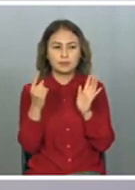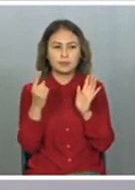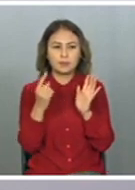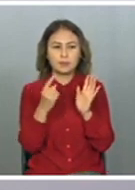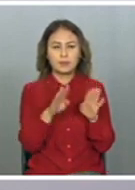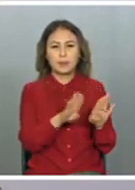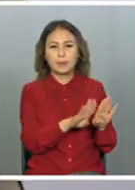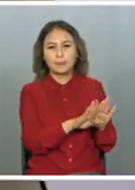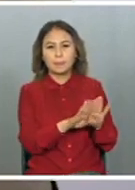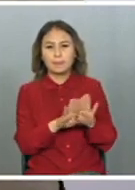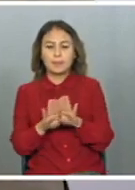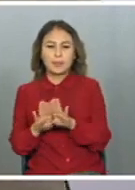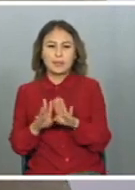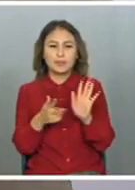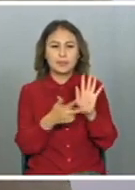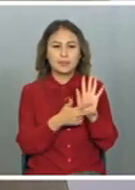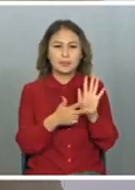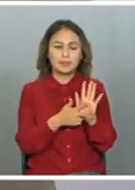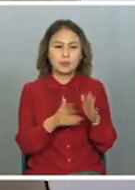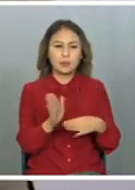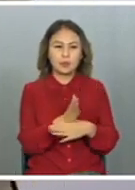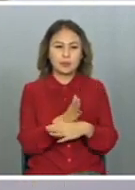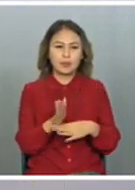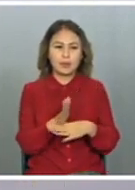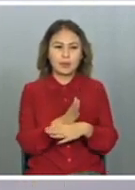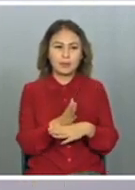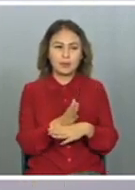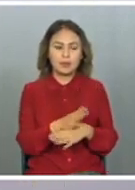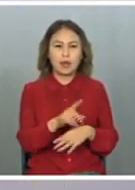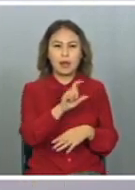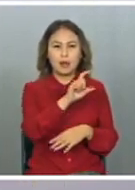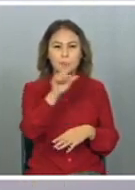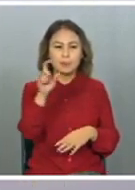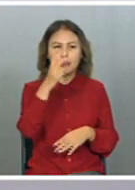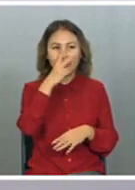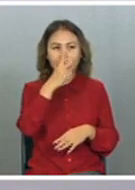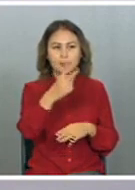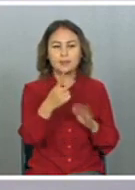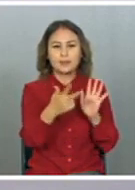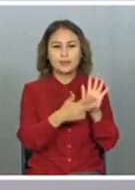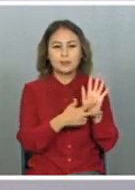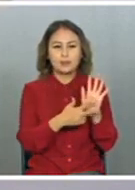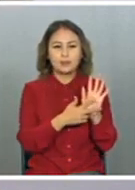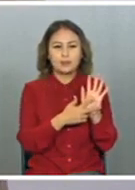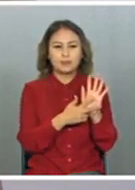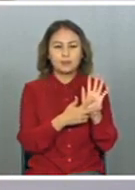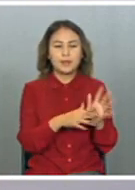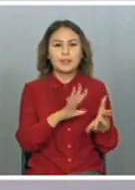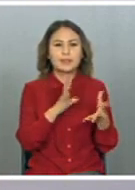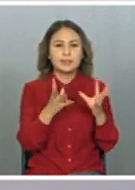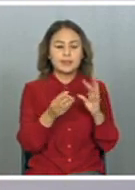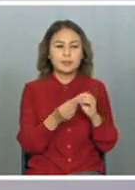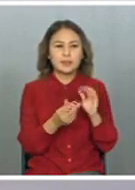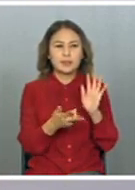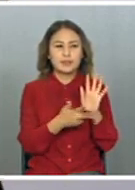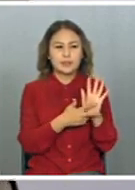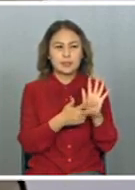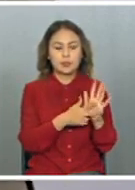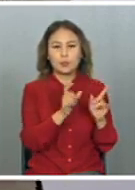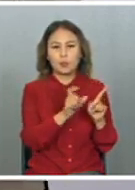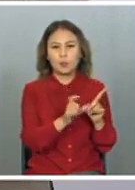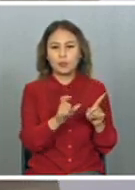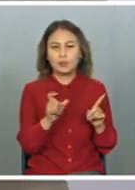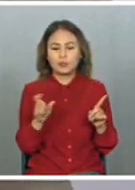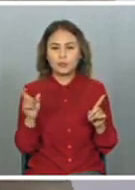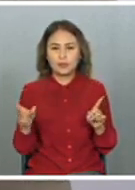1'дей 8 бөлікке бөліп аламын. Енді алымына қарайық. Алымында 8 тұр. Демек, 8